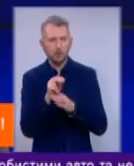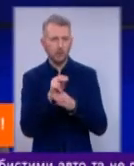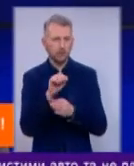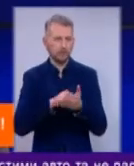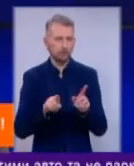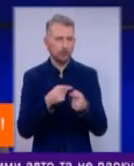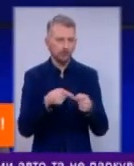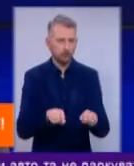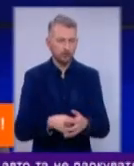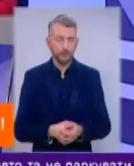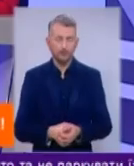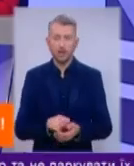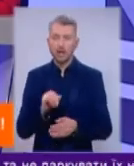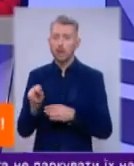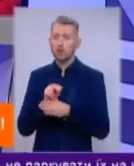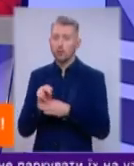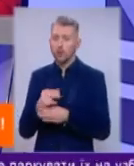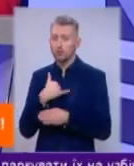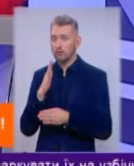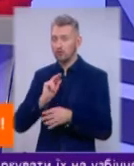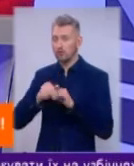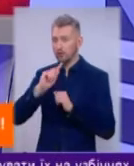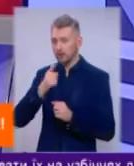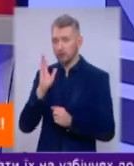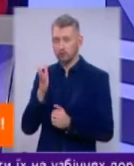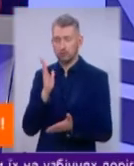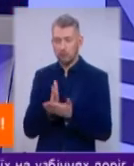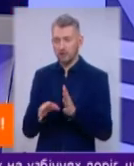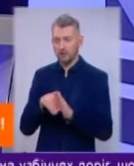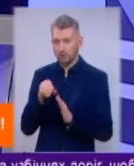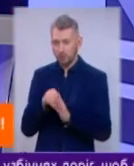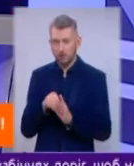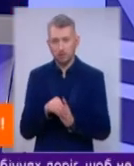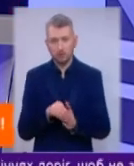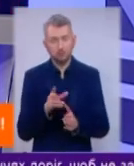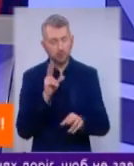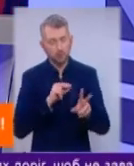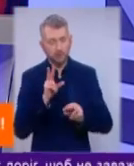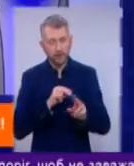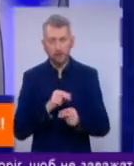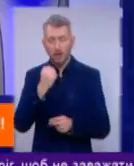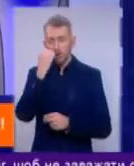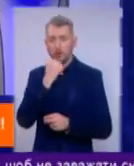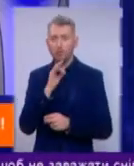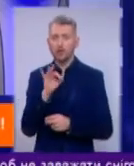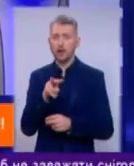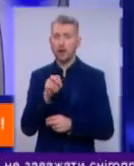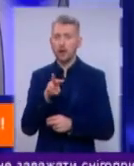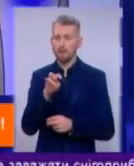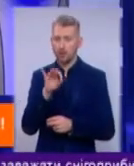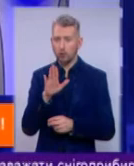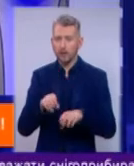іншого. І лікування у нас буде через рік, будемо мати вже вибори чергові. Маємо на те сподівання. Дякуємо, Олександр Лємінов,